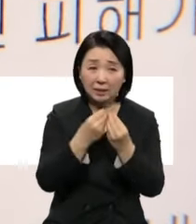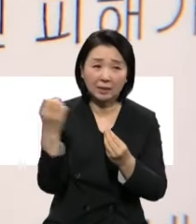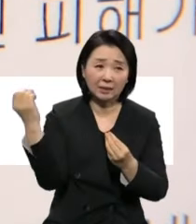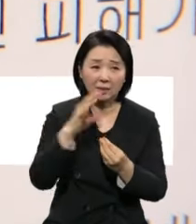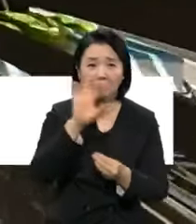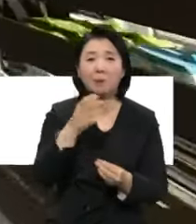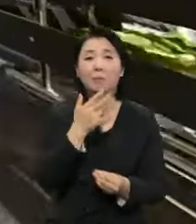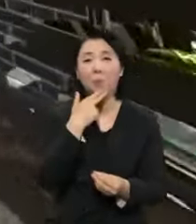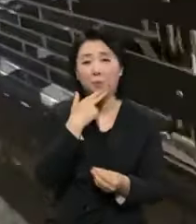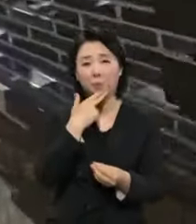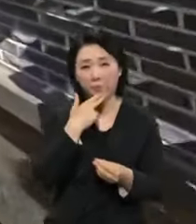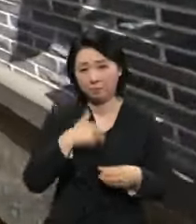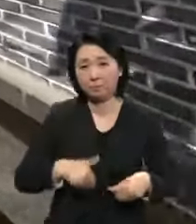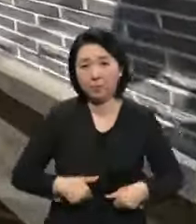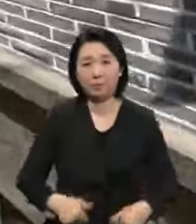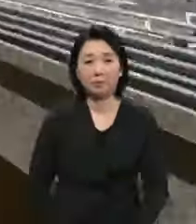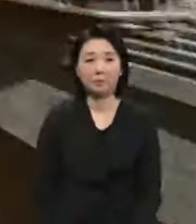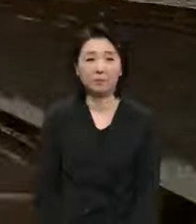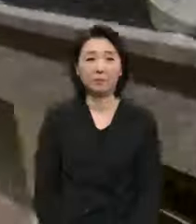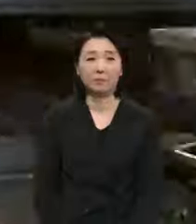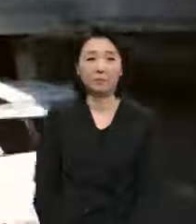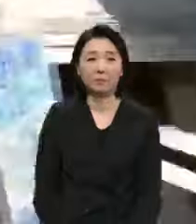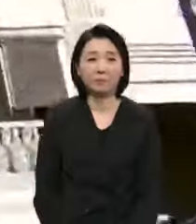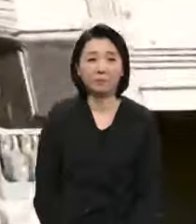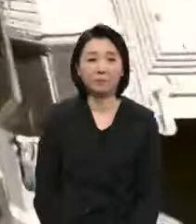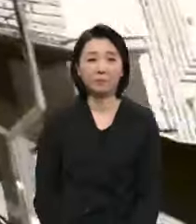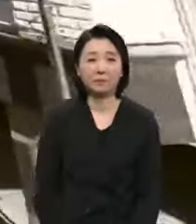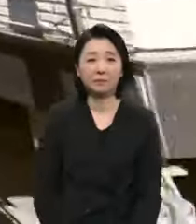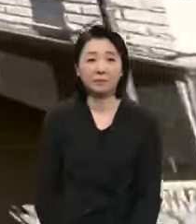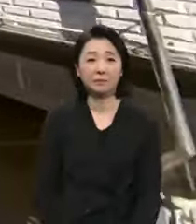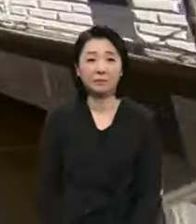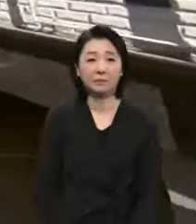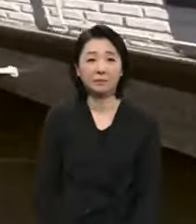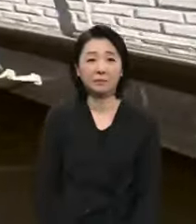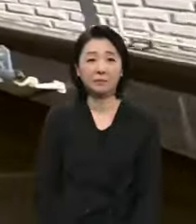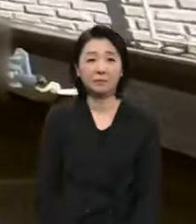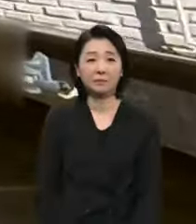나오지 않고. JTBC 정혜성입니다.